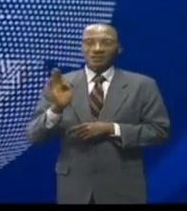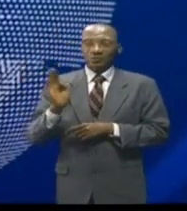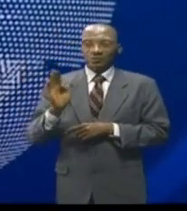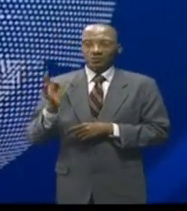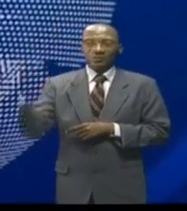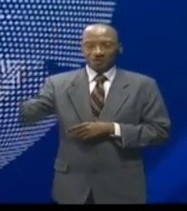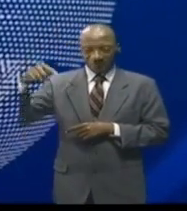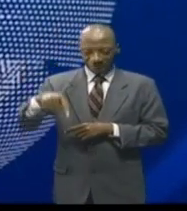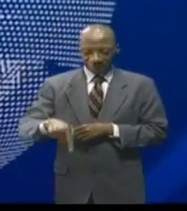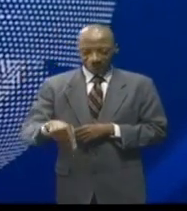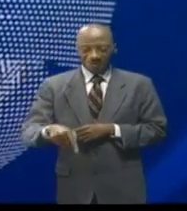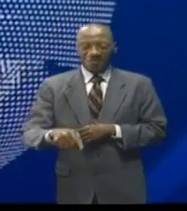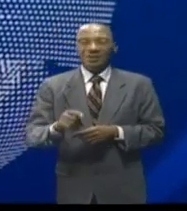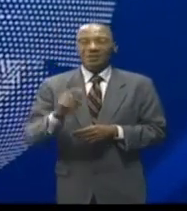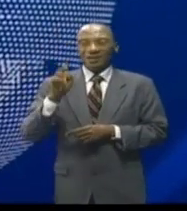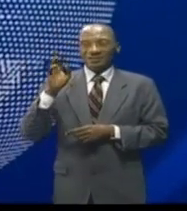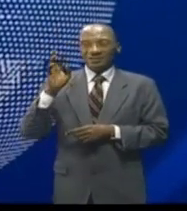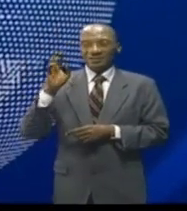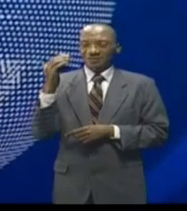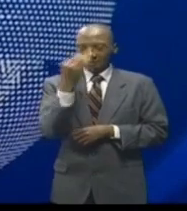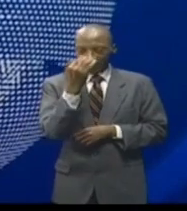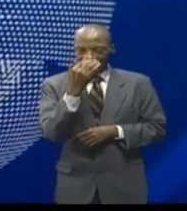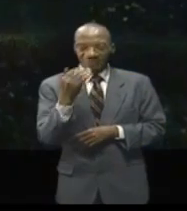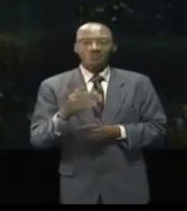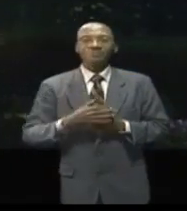à Kinshasa reportage